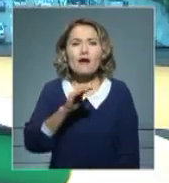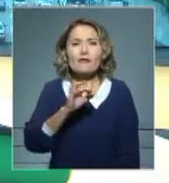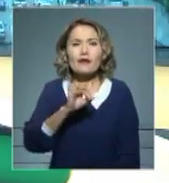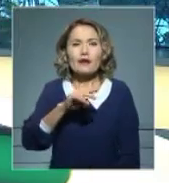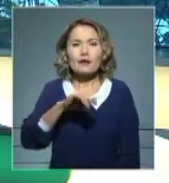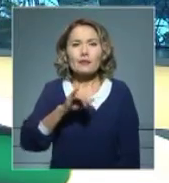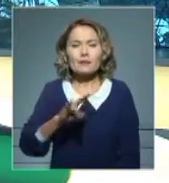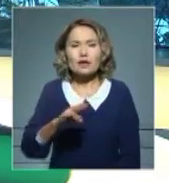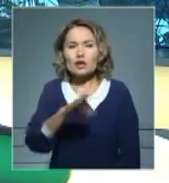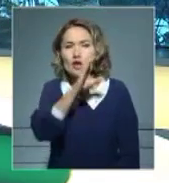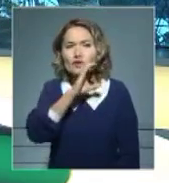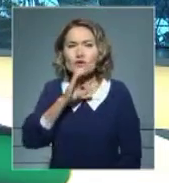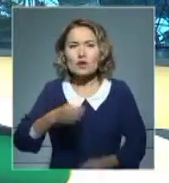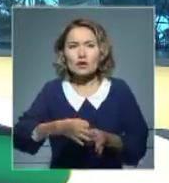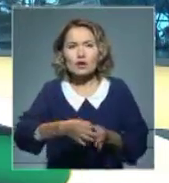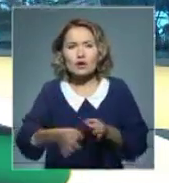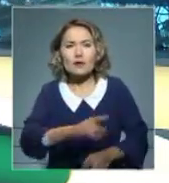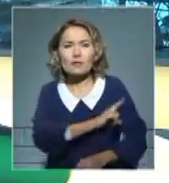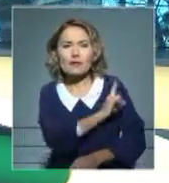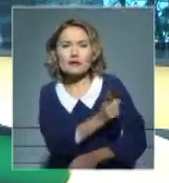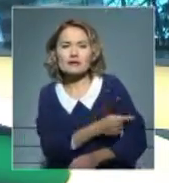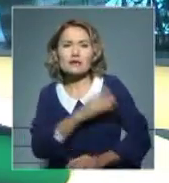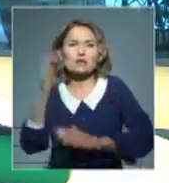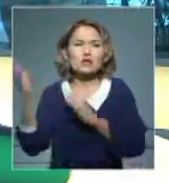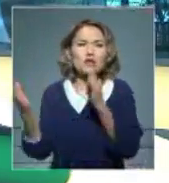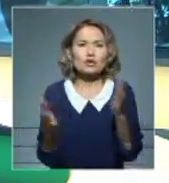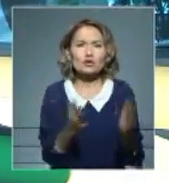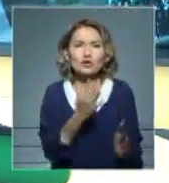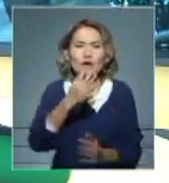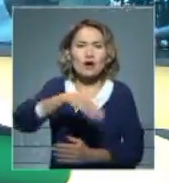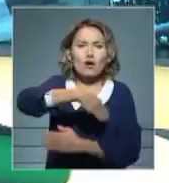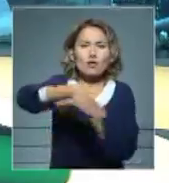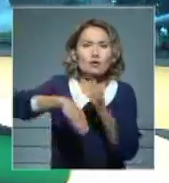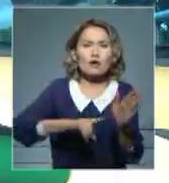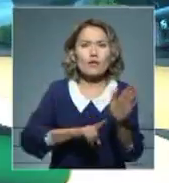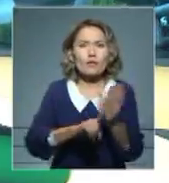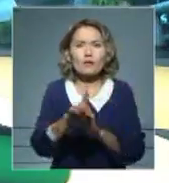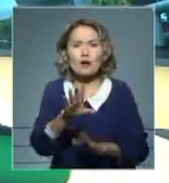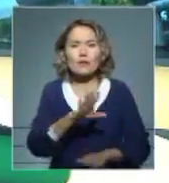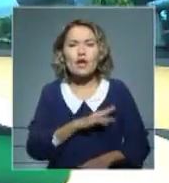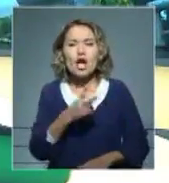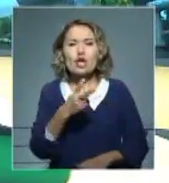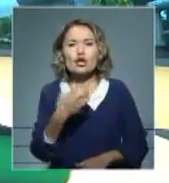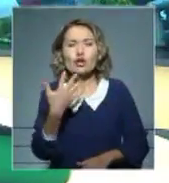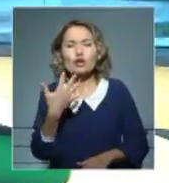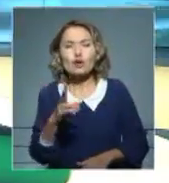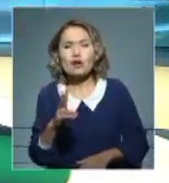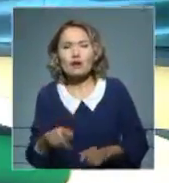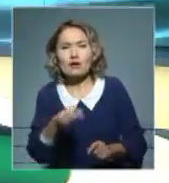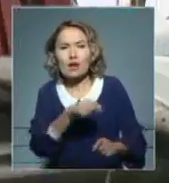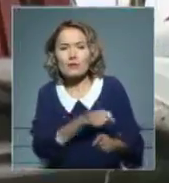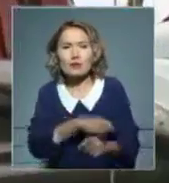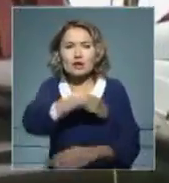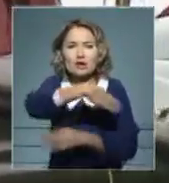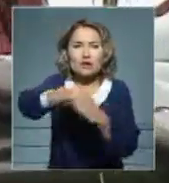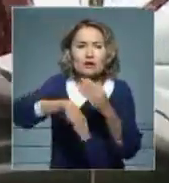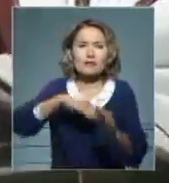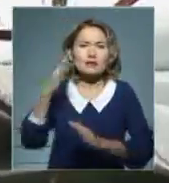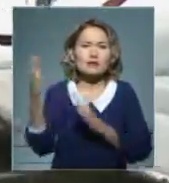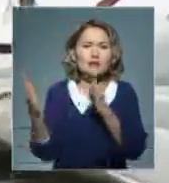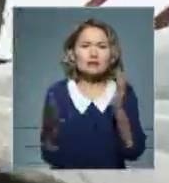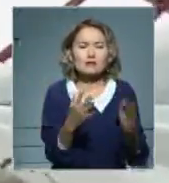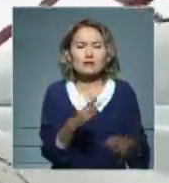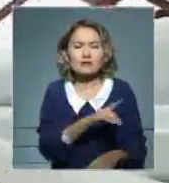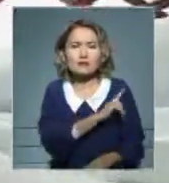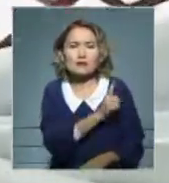Филиппиннің солтүстік шығысында Коппу жойқын тайфуны ойран салуда. Желдің екпіні сағатына 250 шақырымға жетеді. Жағалауға соққан толқындардың